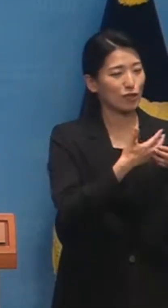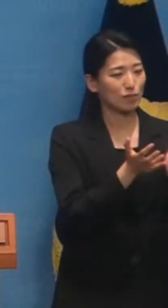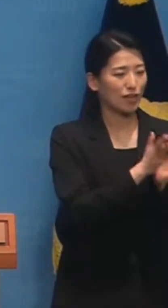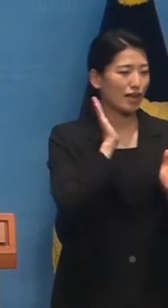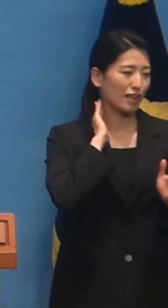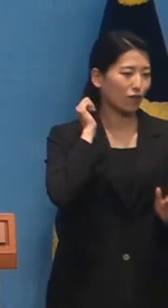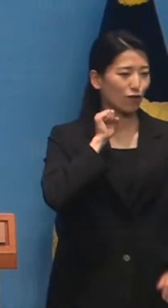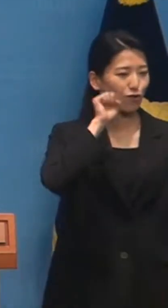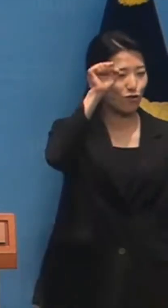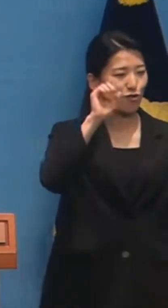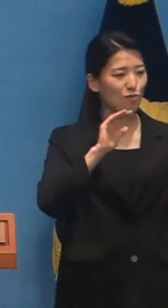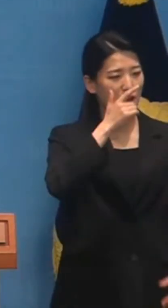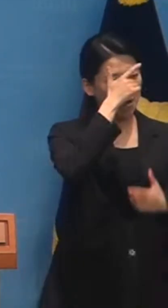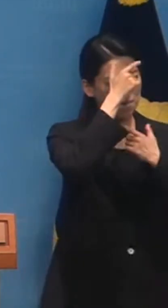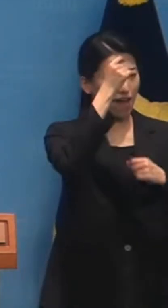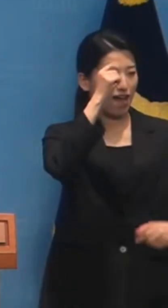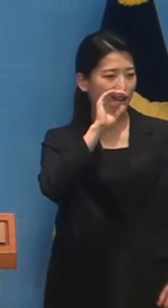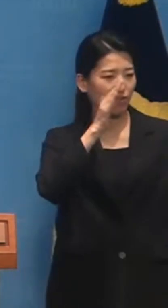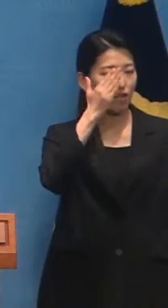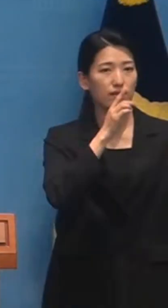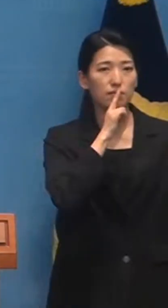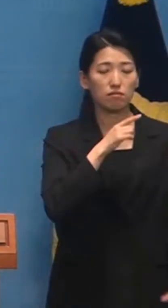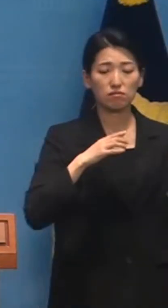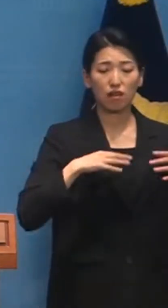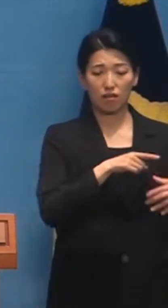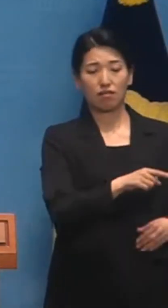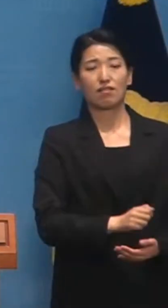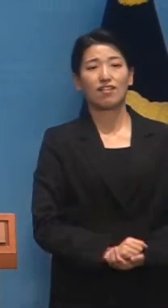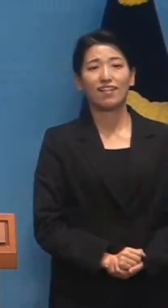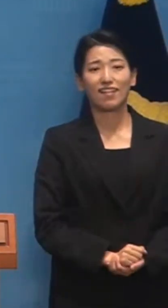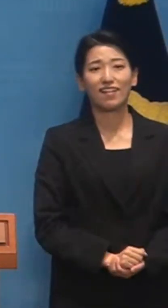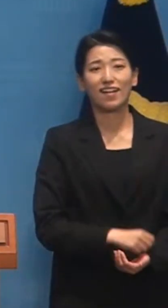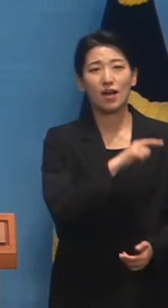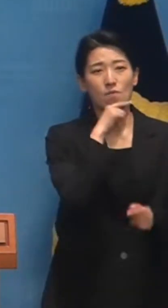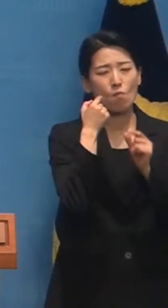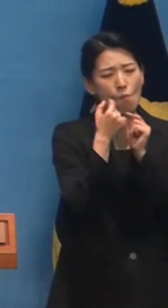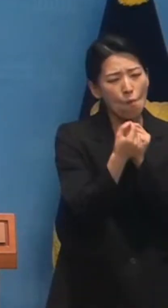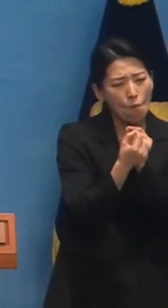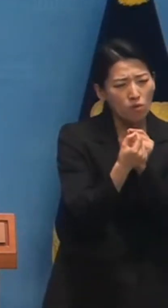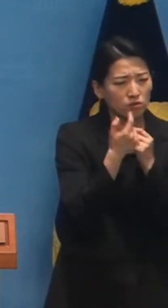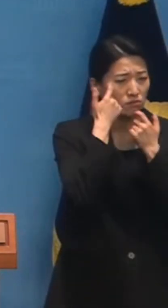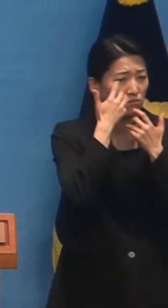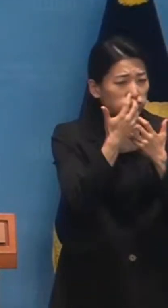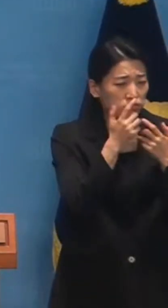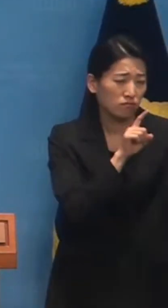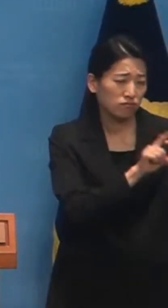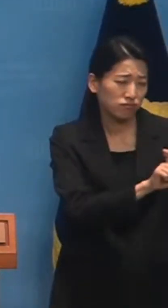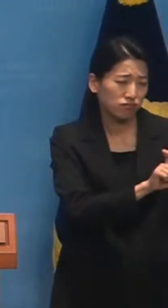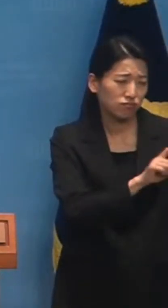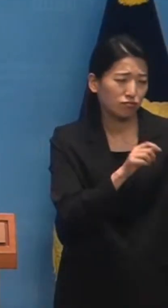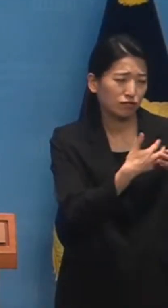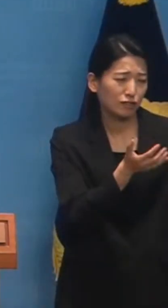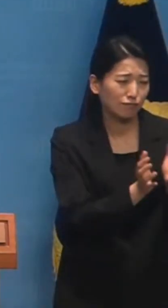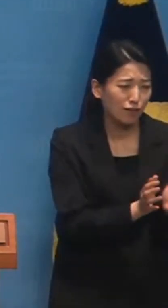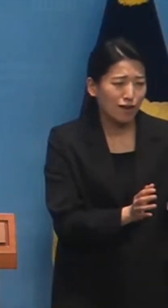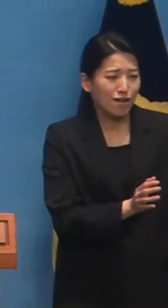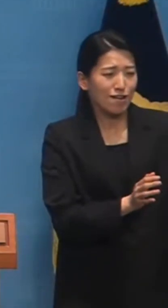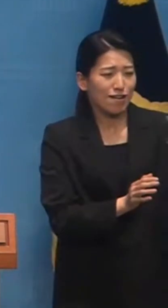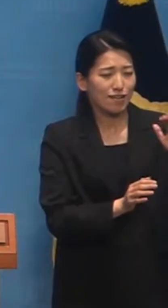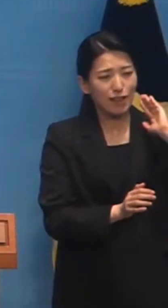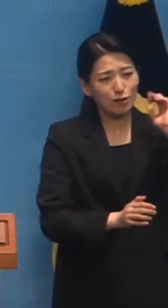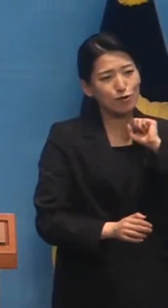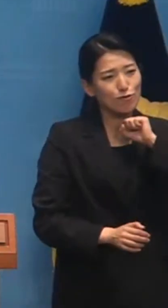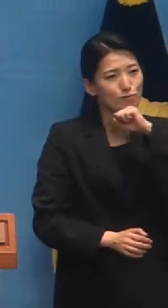계엄이 문제가 없다는 식의 주장으로 극우 세력에 등을 얻고 국민의힘 경선에서 승리하더니 본선이 얼마 남지